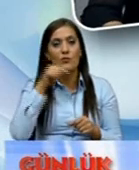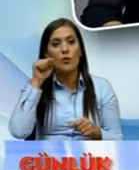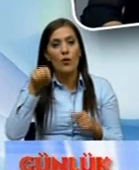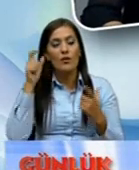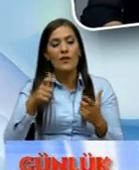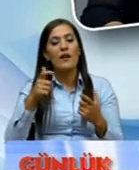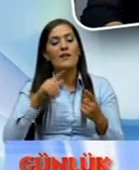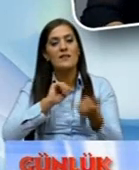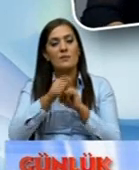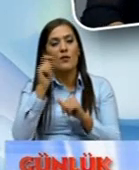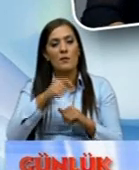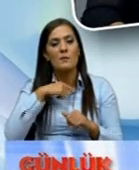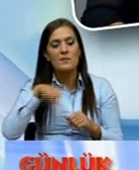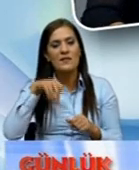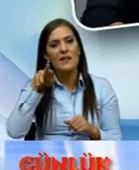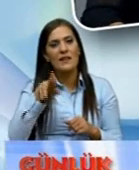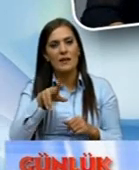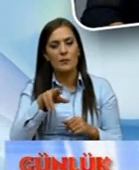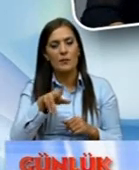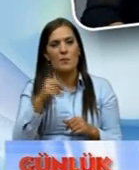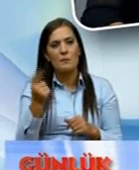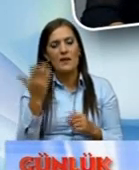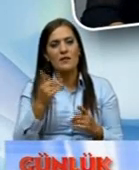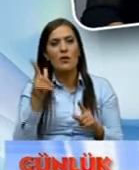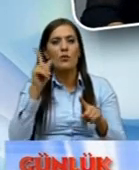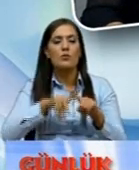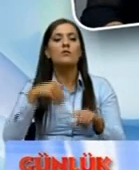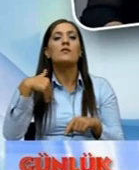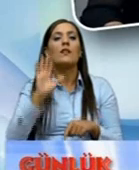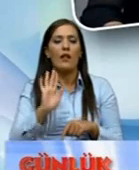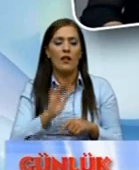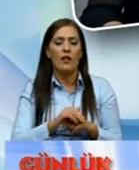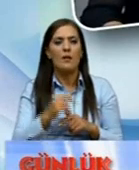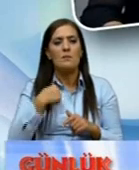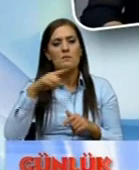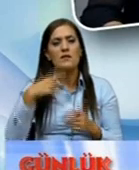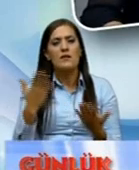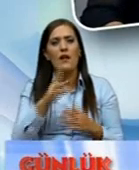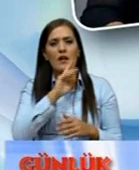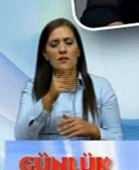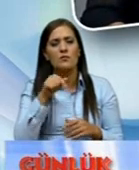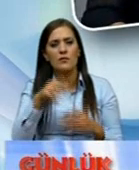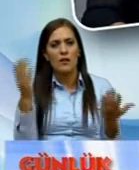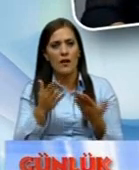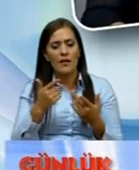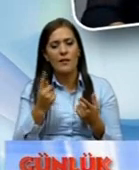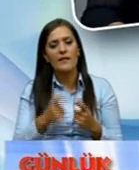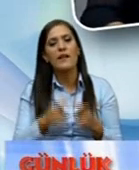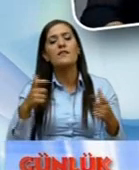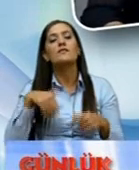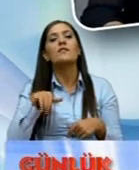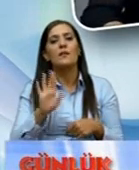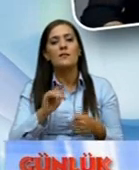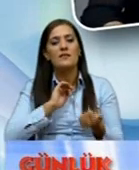orada spor yapmak bizdeki gibi biraz lüks değil. Yani biz ne yazık ki bunu hala